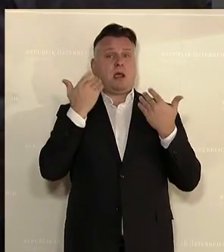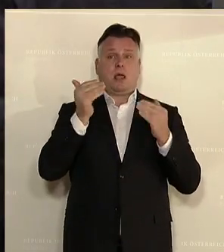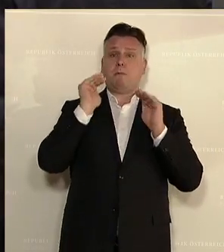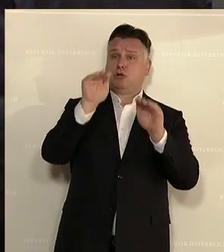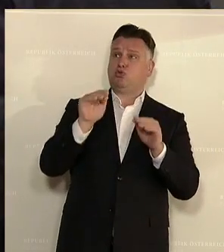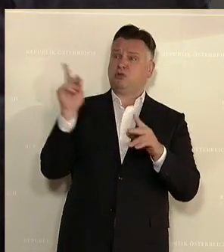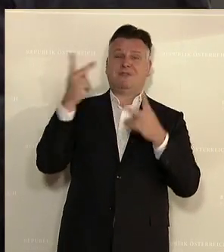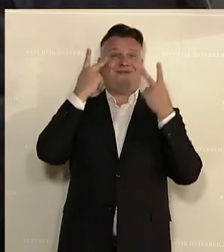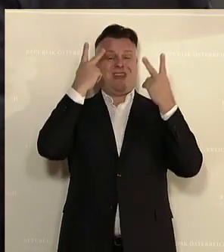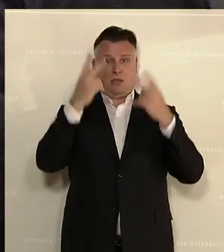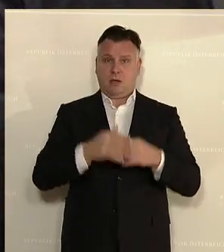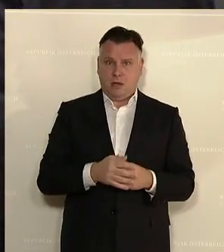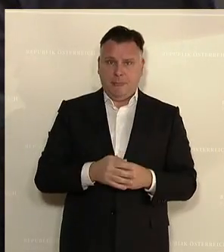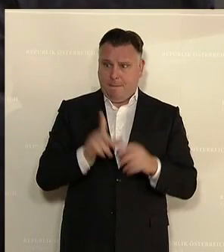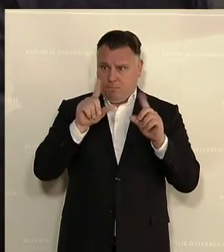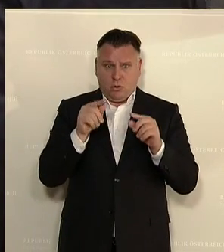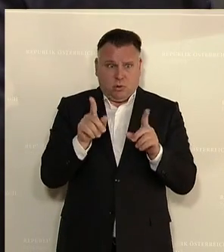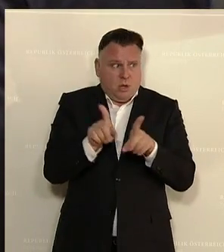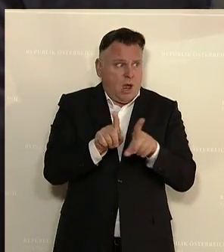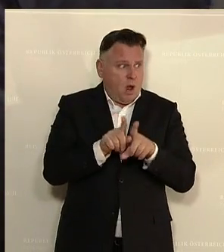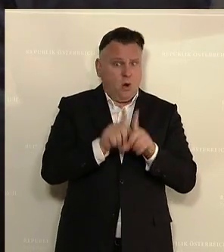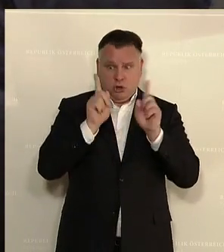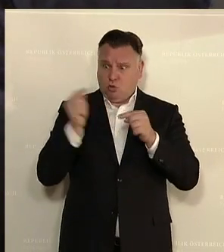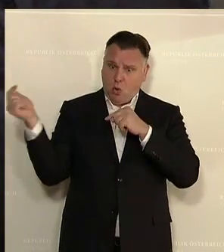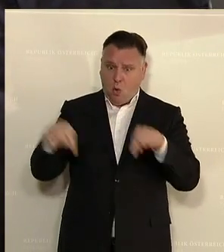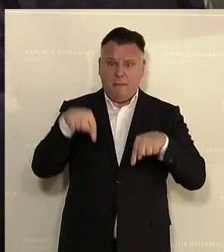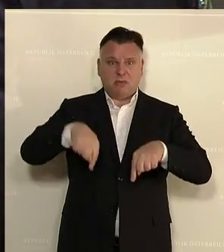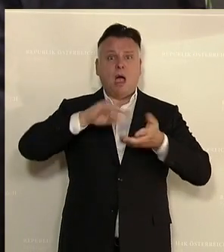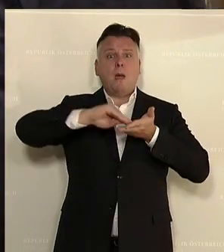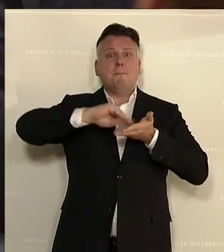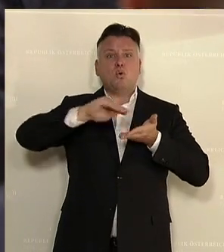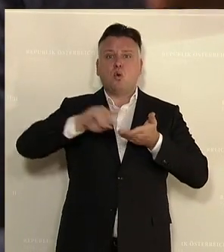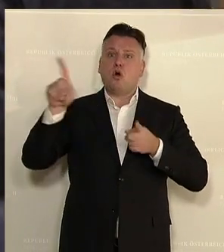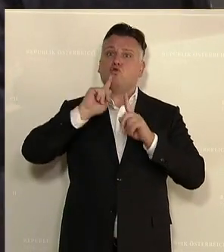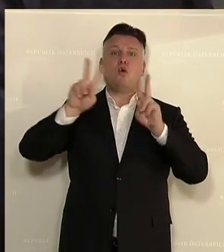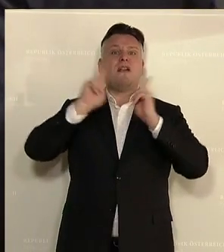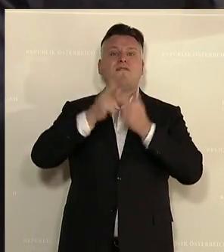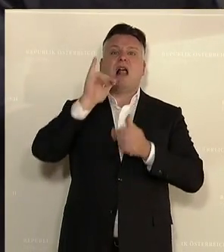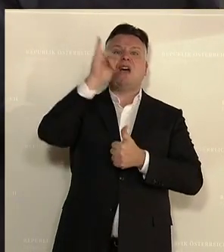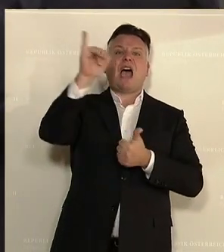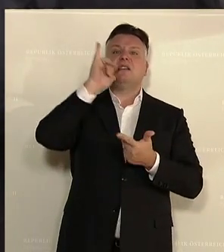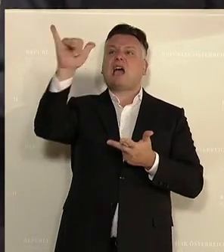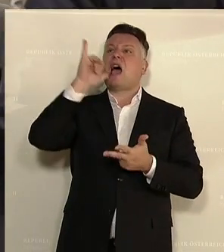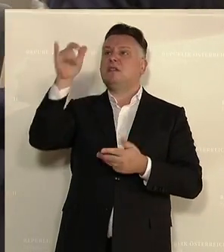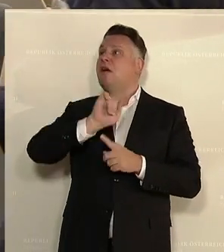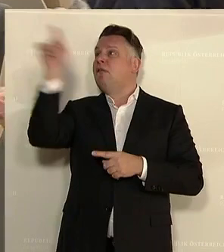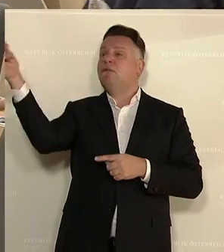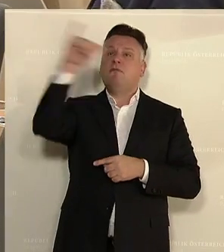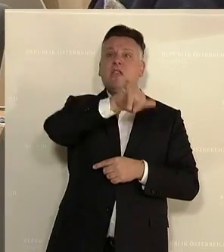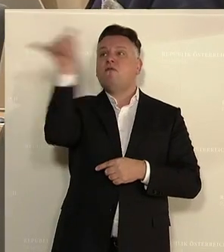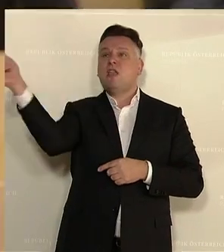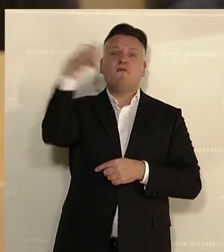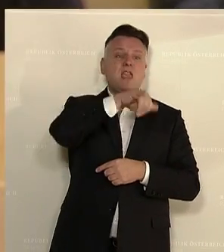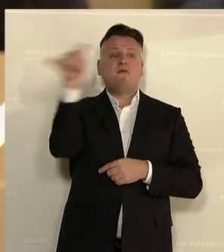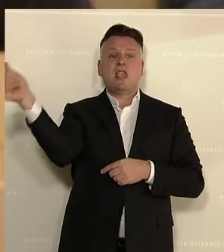sie so wichtig wäre. Na, gerade da wäre es wichtig, dass man zu Hause im Büro sitzt und nicht durch die Welt chattet, nach vorne und nach hinten und retour und weiß